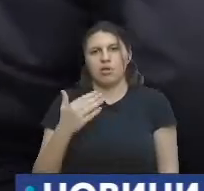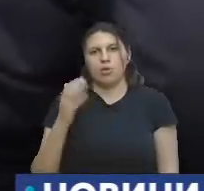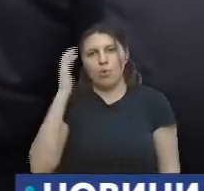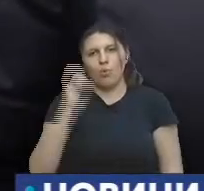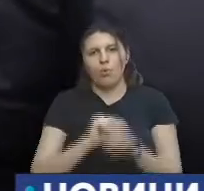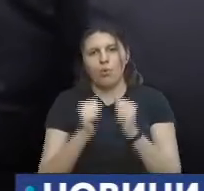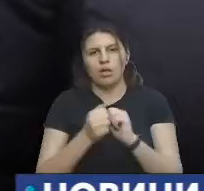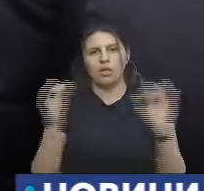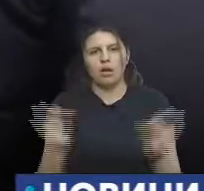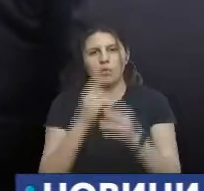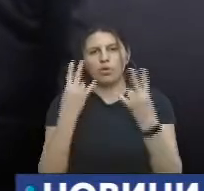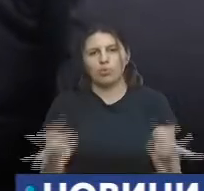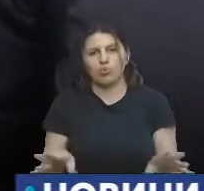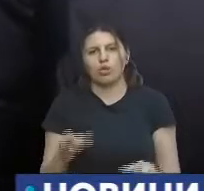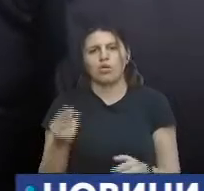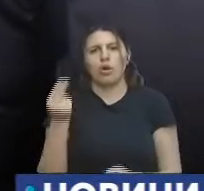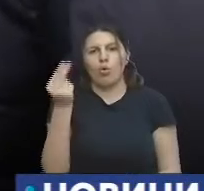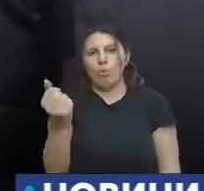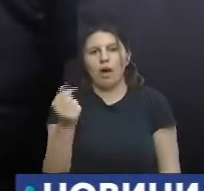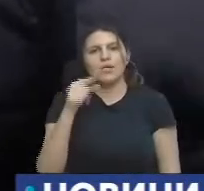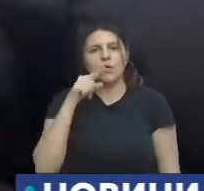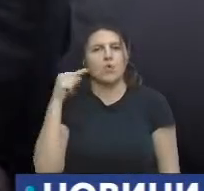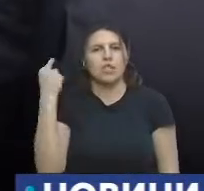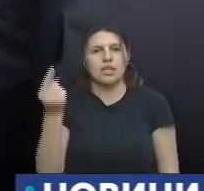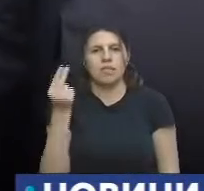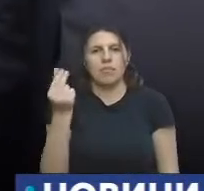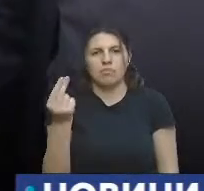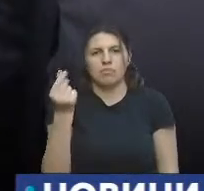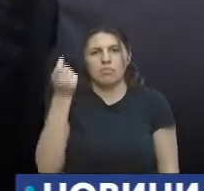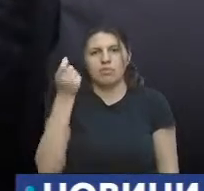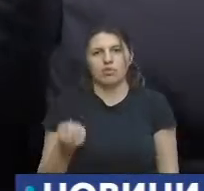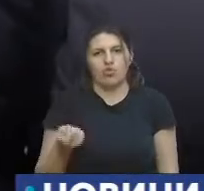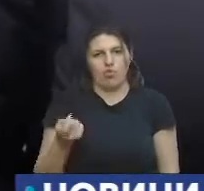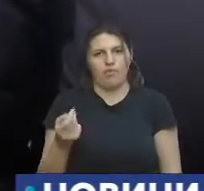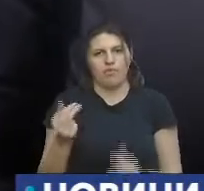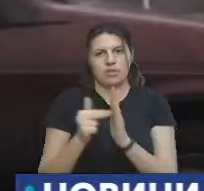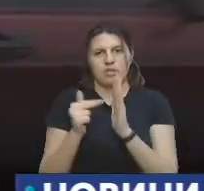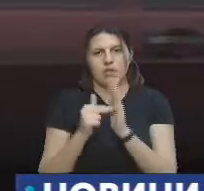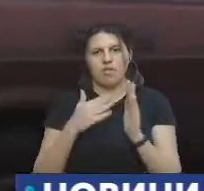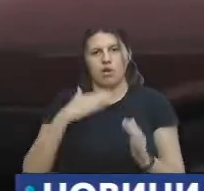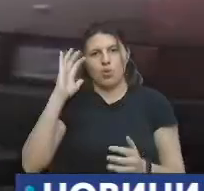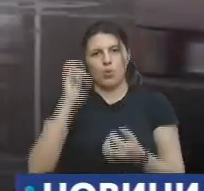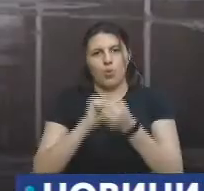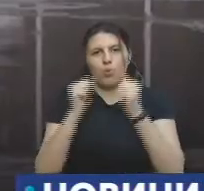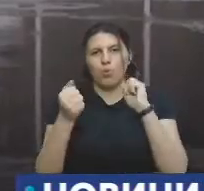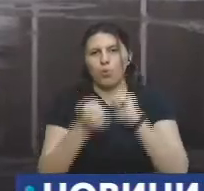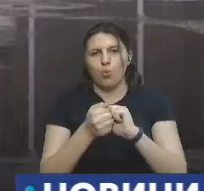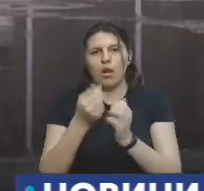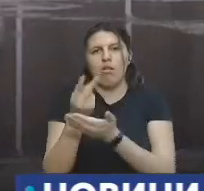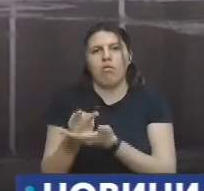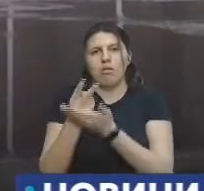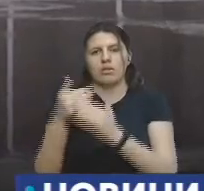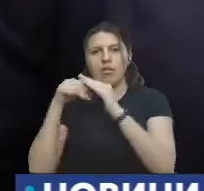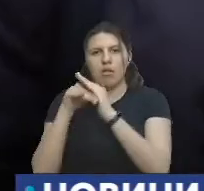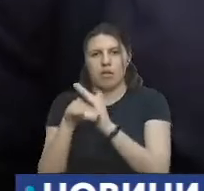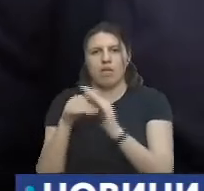России по очень дешевой цене. Наш уголь лежит на складах. Наше руководство не может решить проблему. Люди голодные,